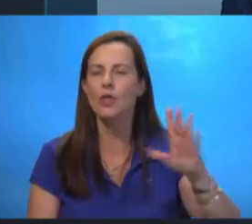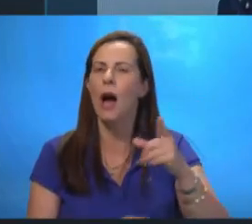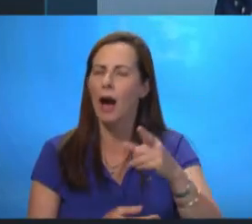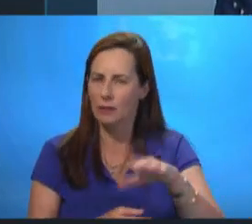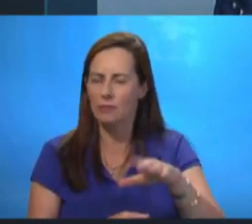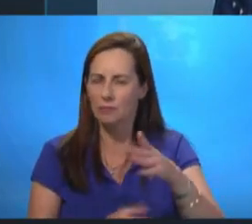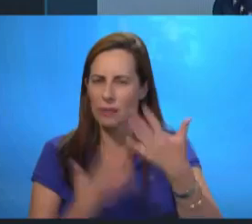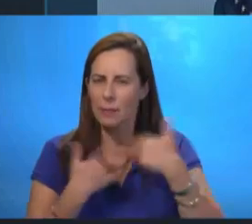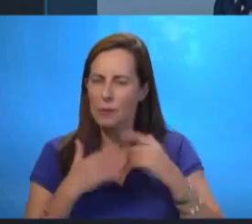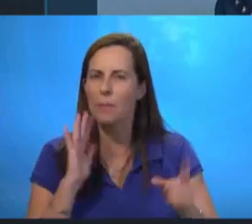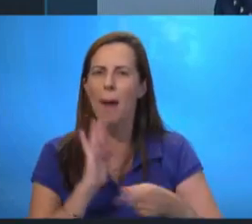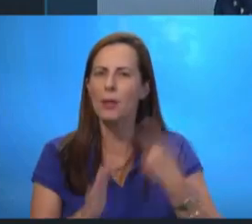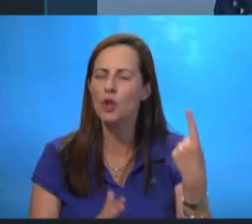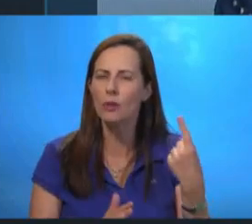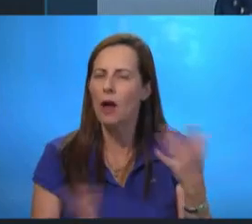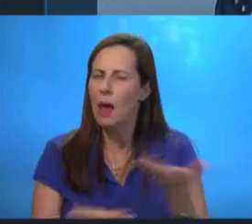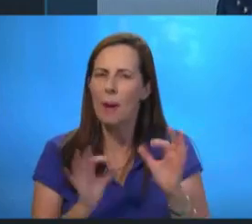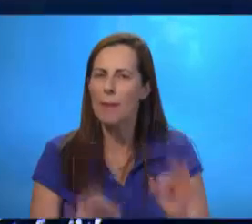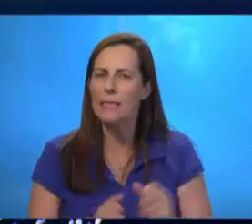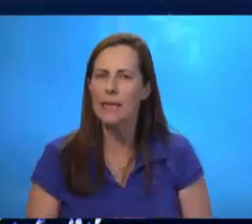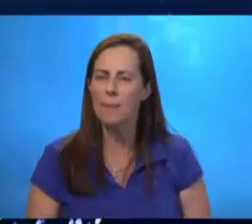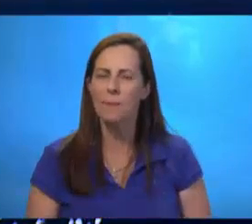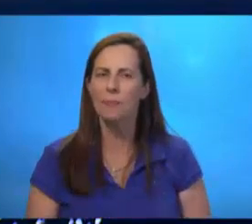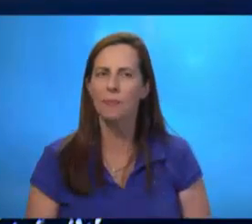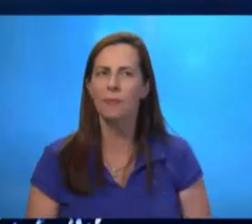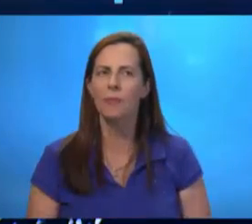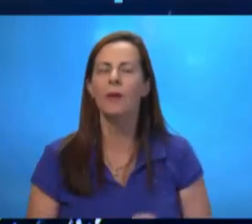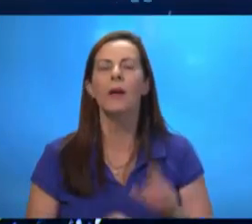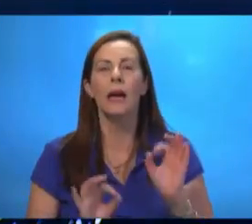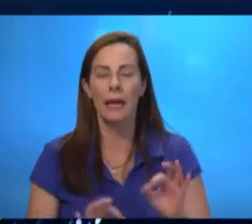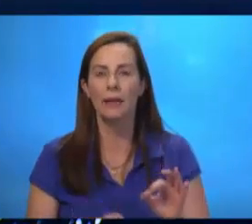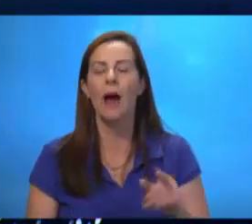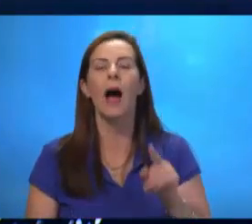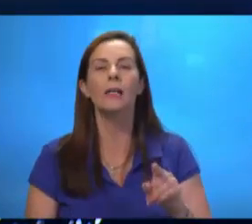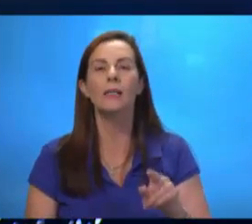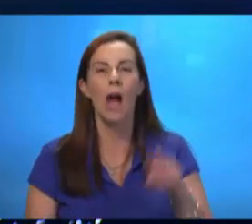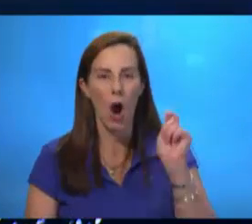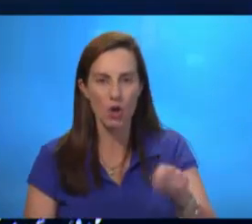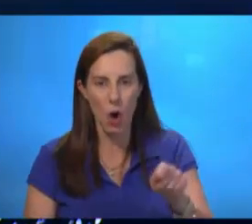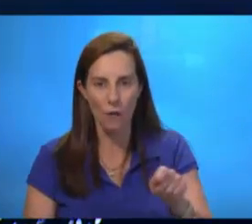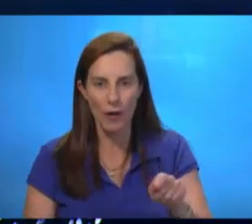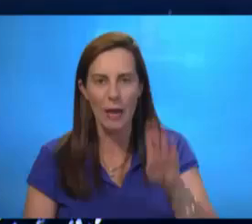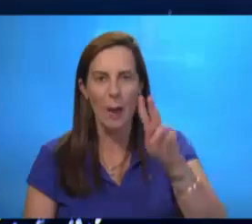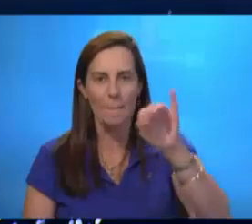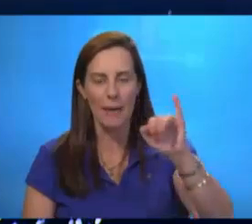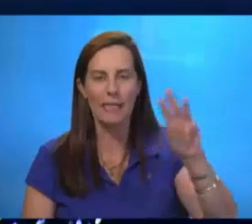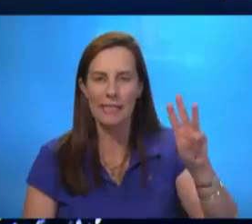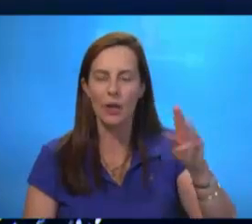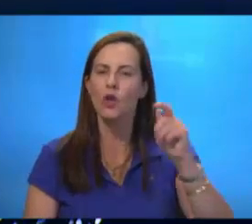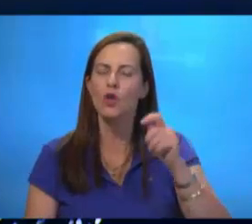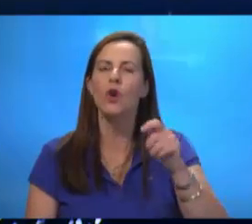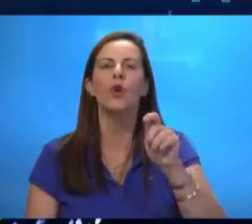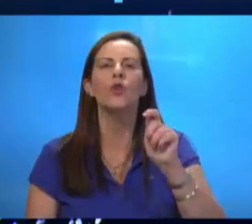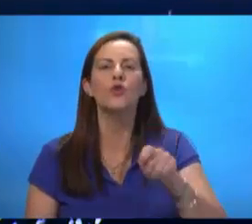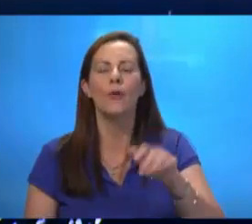עכשיו בפעם הראשונה, למה בעצם? לא יוכל. כן, גאולה, אז השופט בני סגי, כפי שאמרת, שופט בית המשפט המחוזי